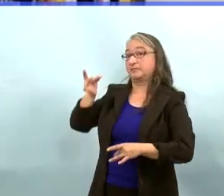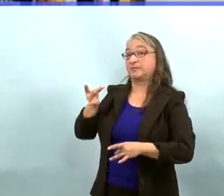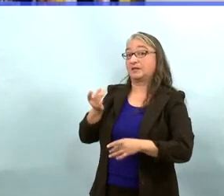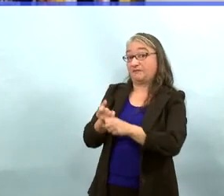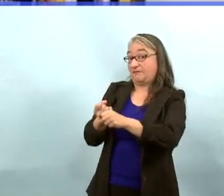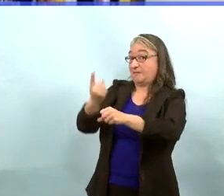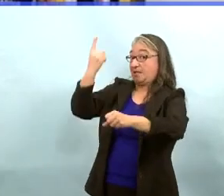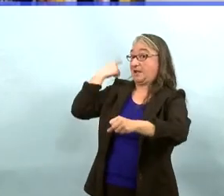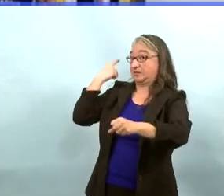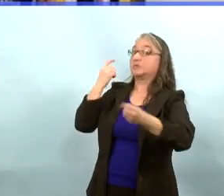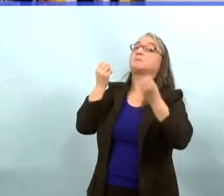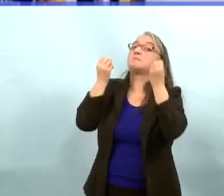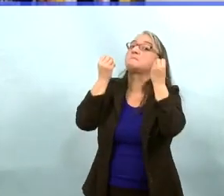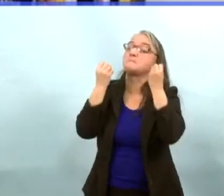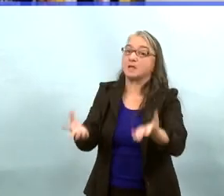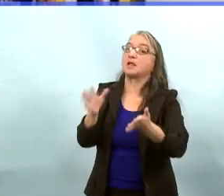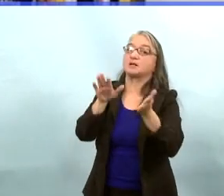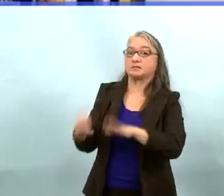an.